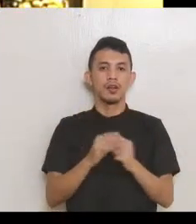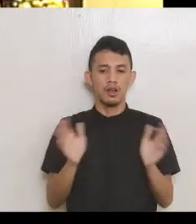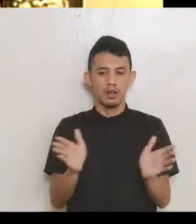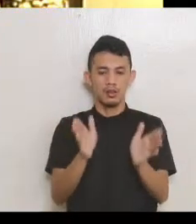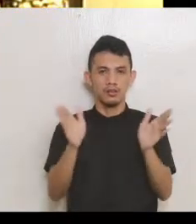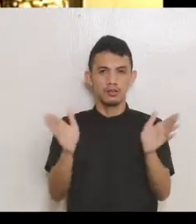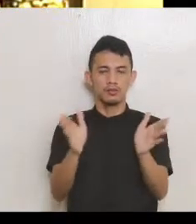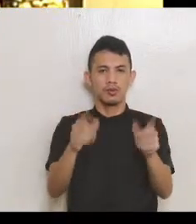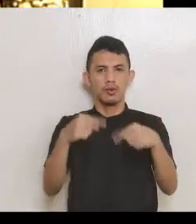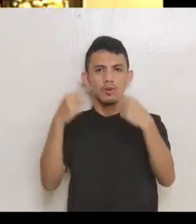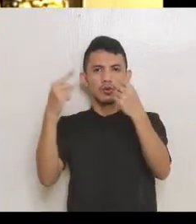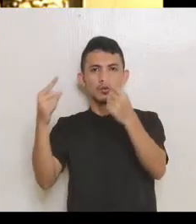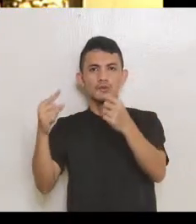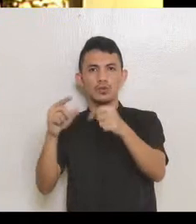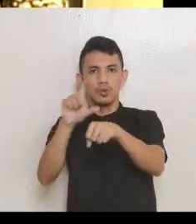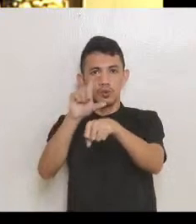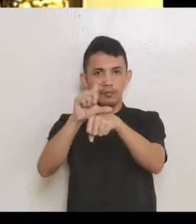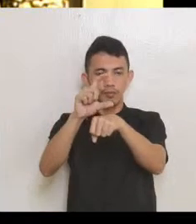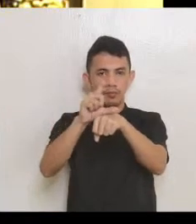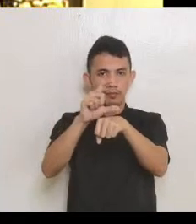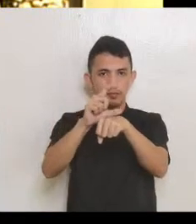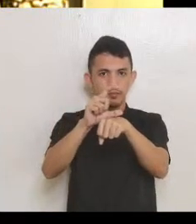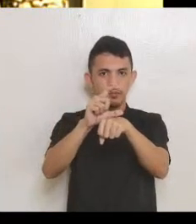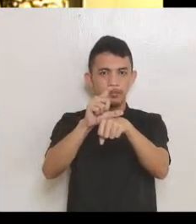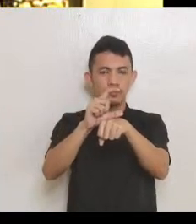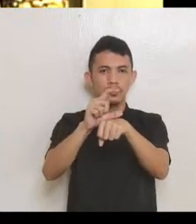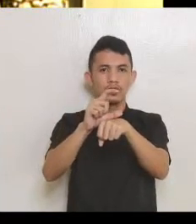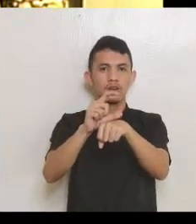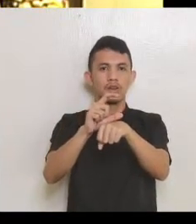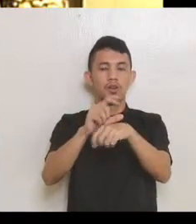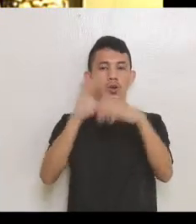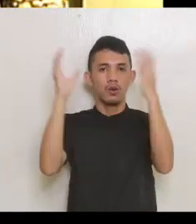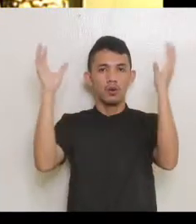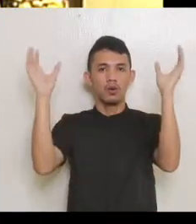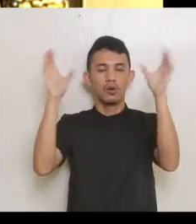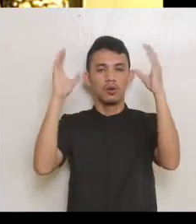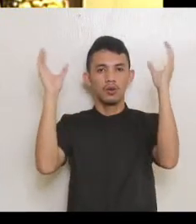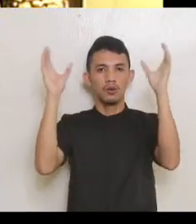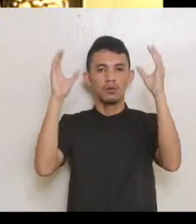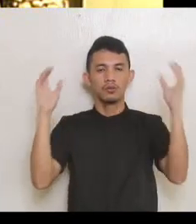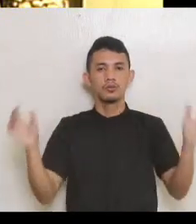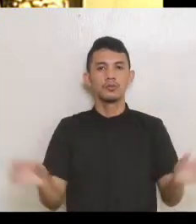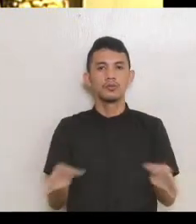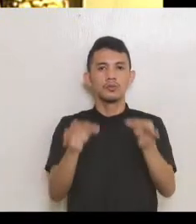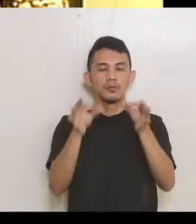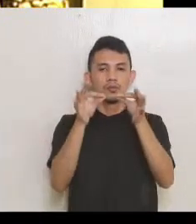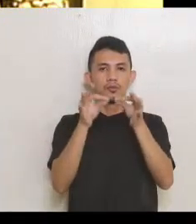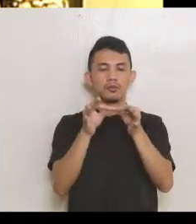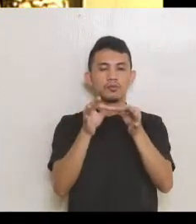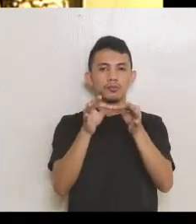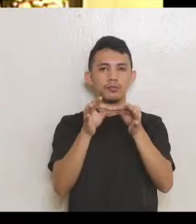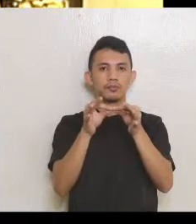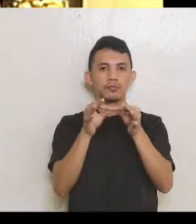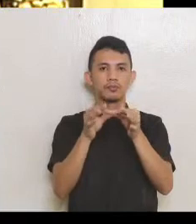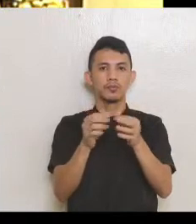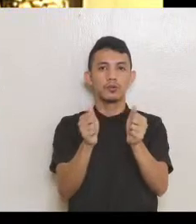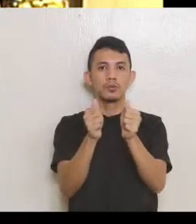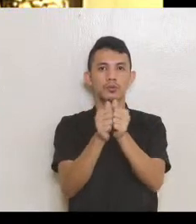mga kapilya aron sa pagsaulog sa Santos nga misa uban sa atong panon o